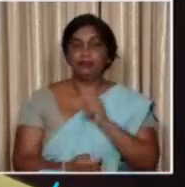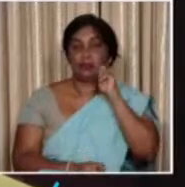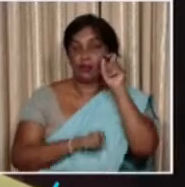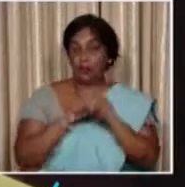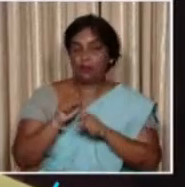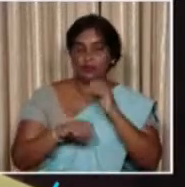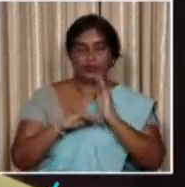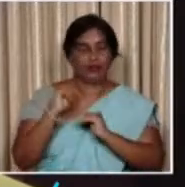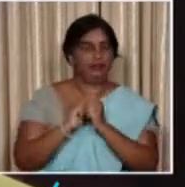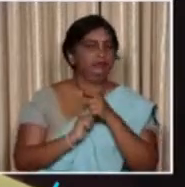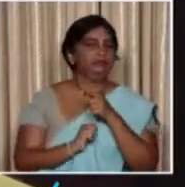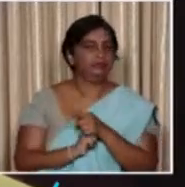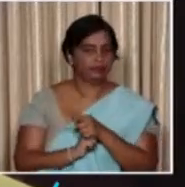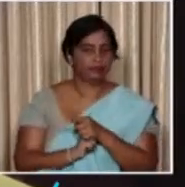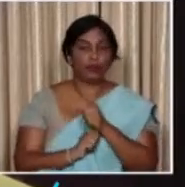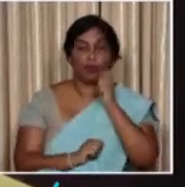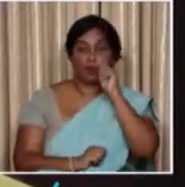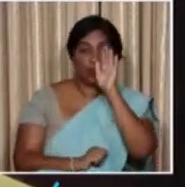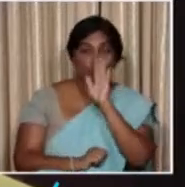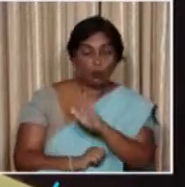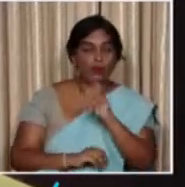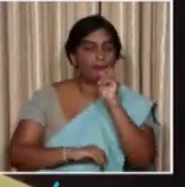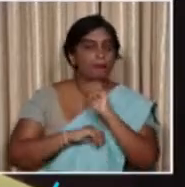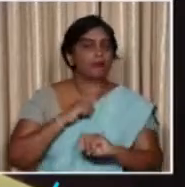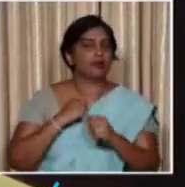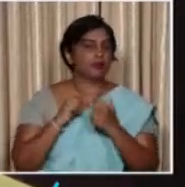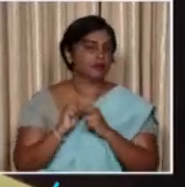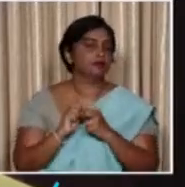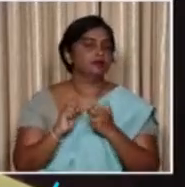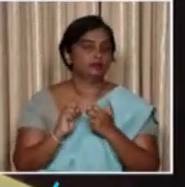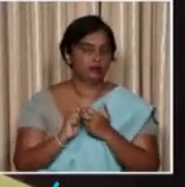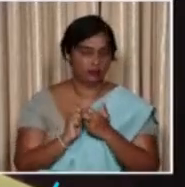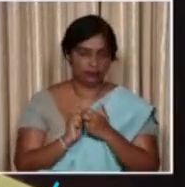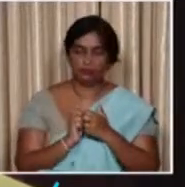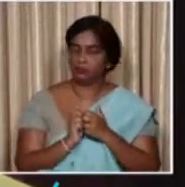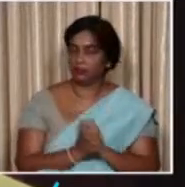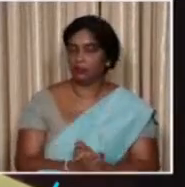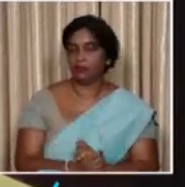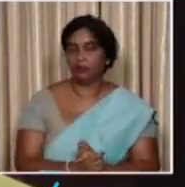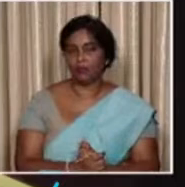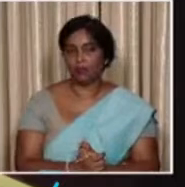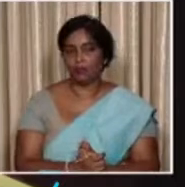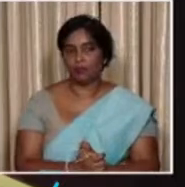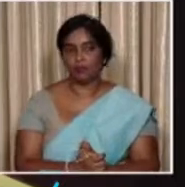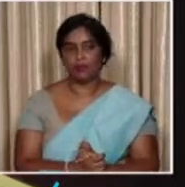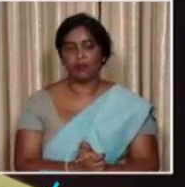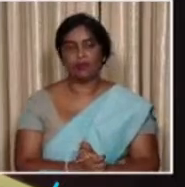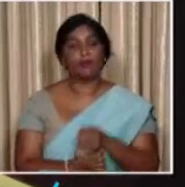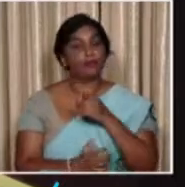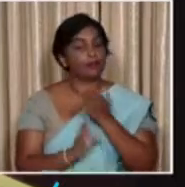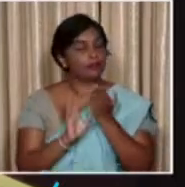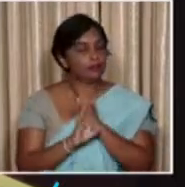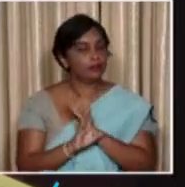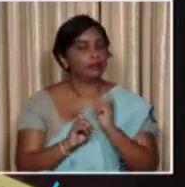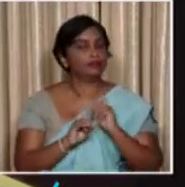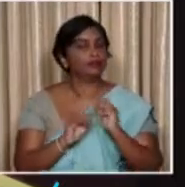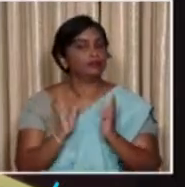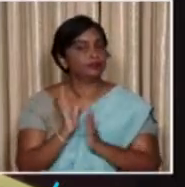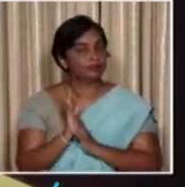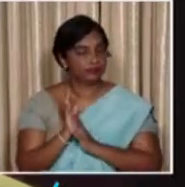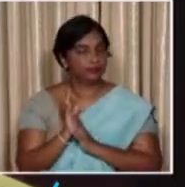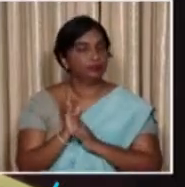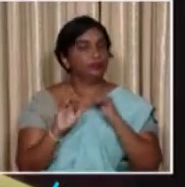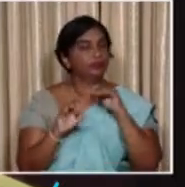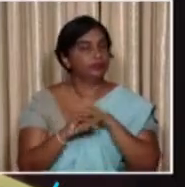හැටියට. ඒ කියන්නේ මිනිසා විසින් නිර්මාණය කරපු ඛේදවාචකයක් හැටියට. එවකට අග්‍රාමාත්‍යවරයා